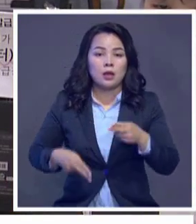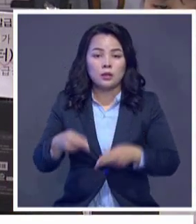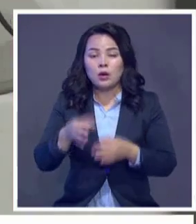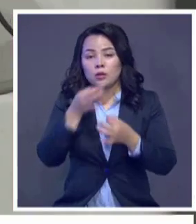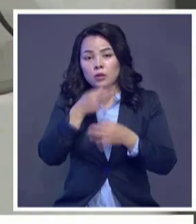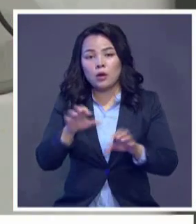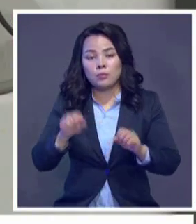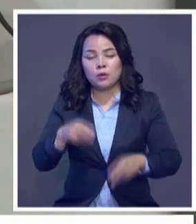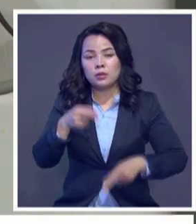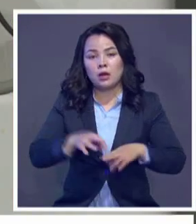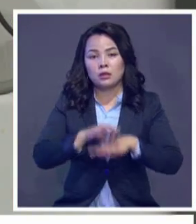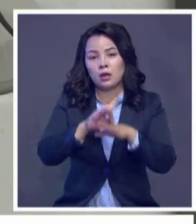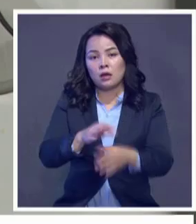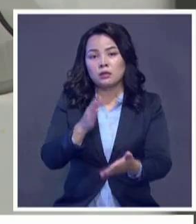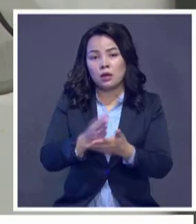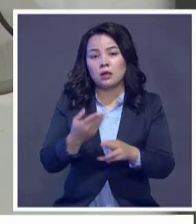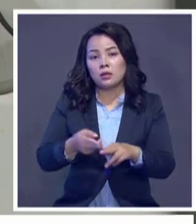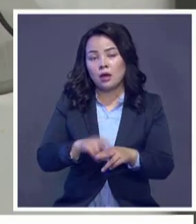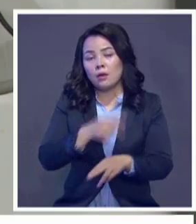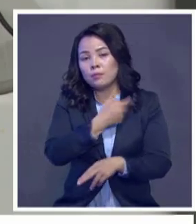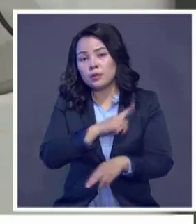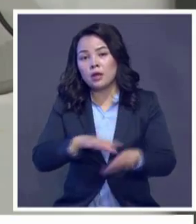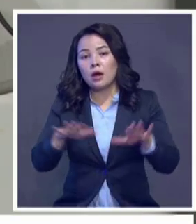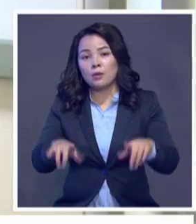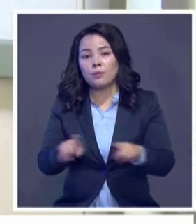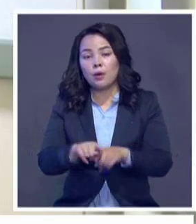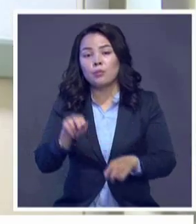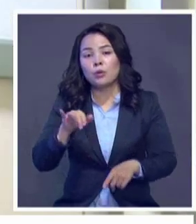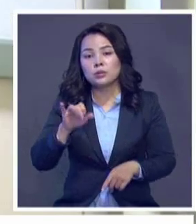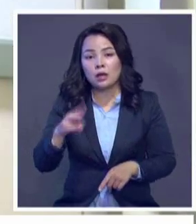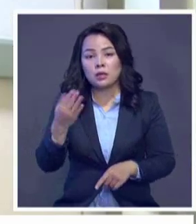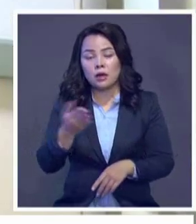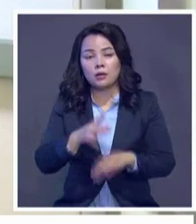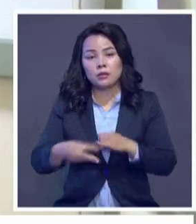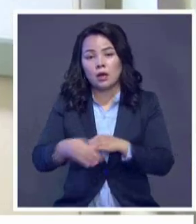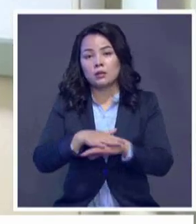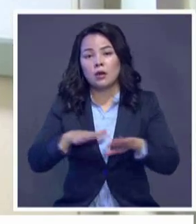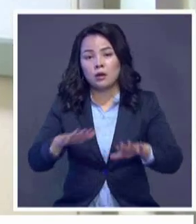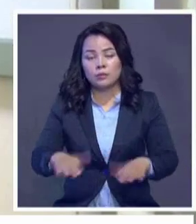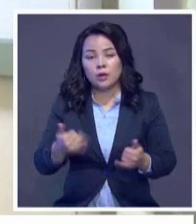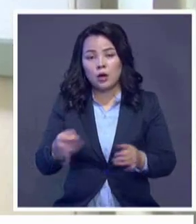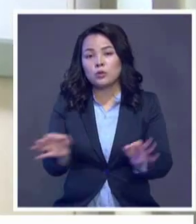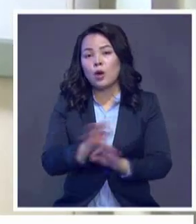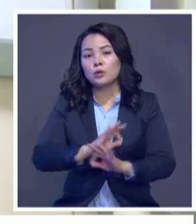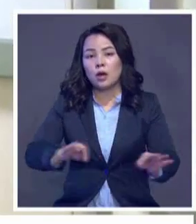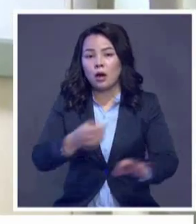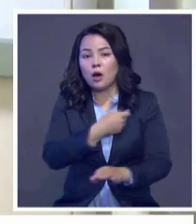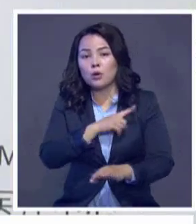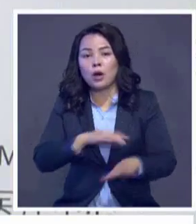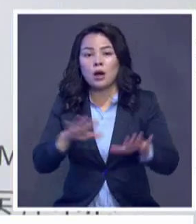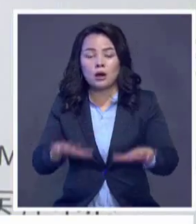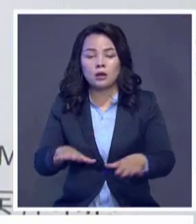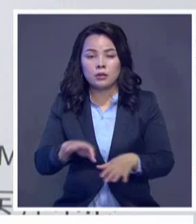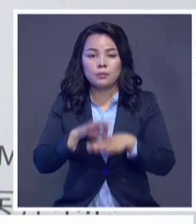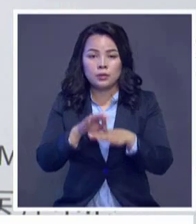кез келген түрін жасайды. Әрі бұл медициналық мекеме Пусан өңіріндегі ең үздік аурухананың бірі.